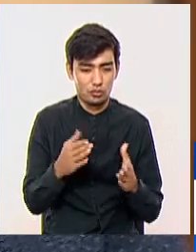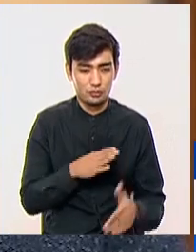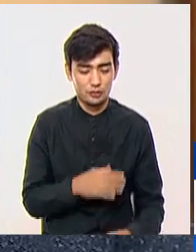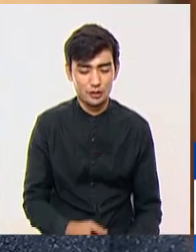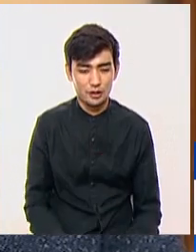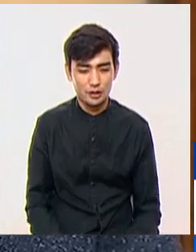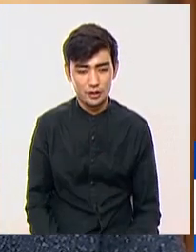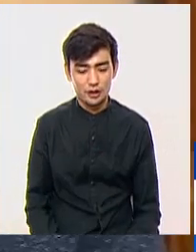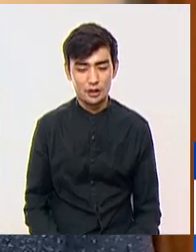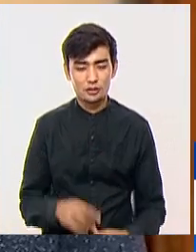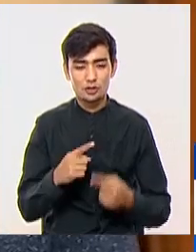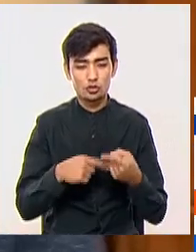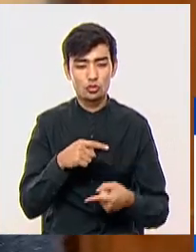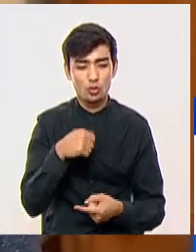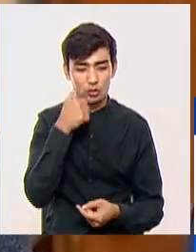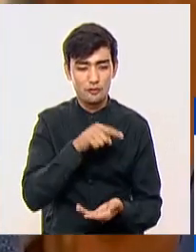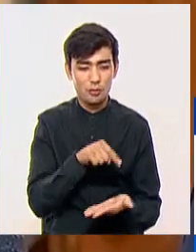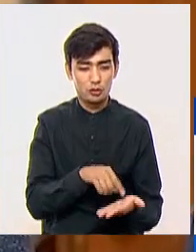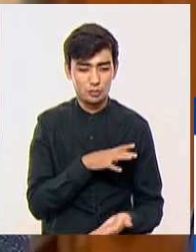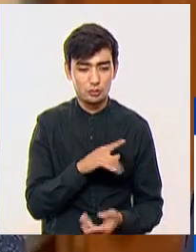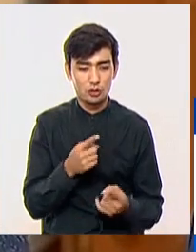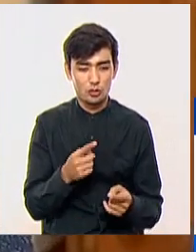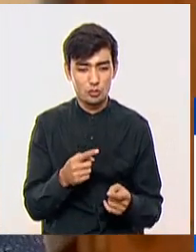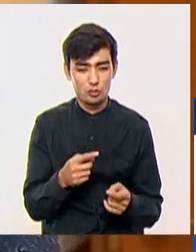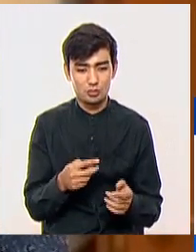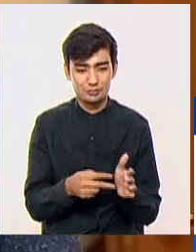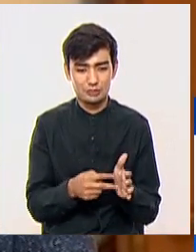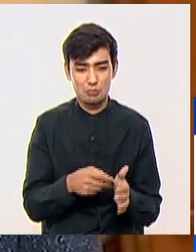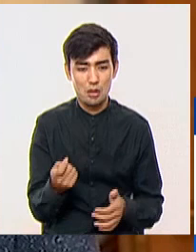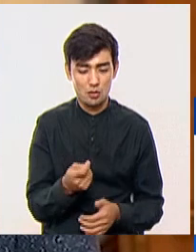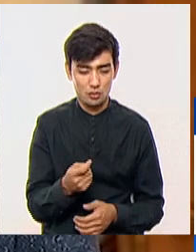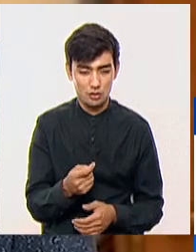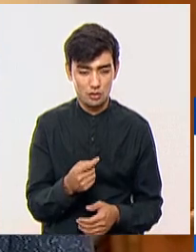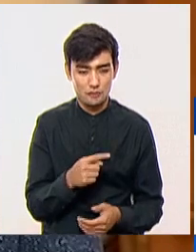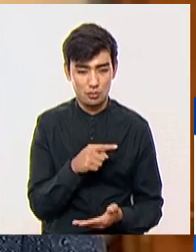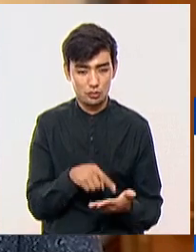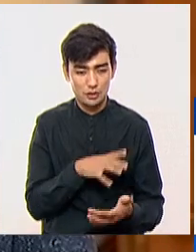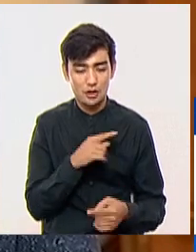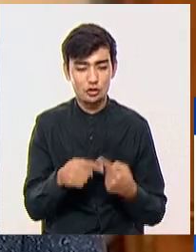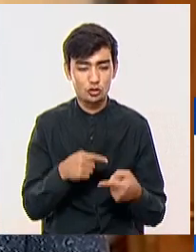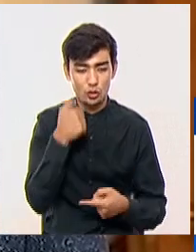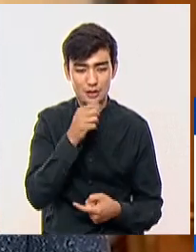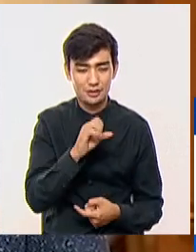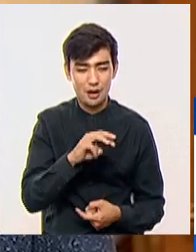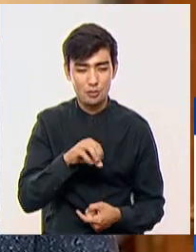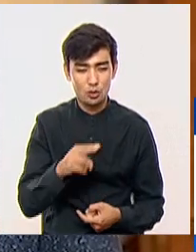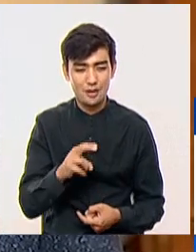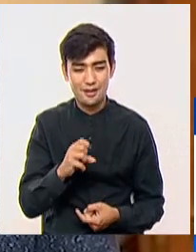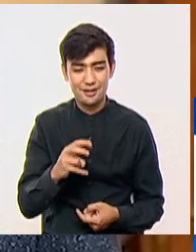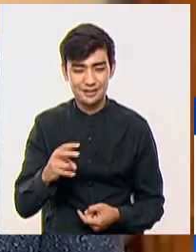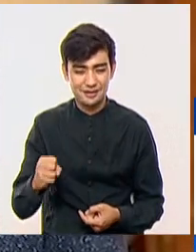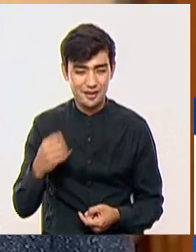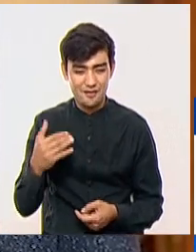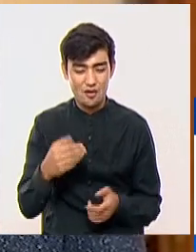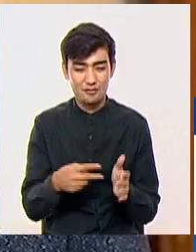жылға сұрақ туындады, неге сома мөлшері аз деген. Келесі жылы Самұрық Қазына қорынан